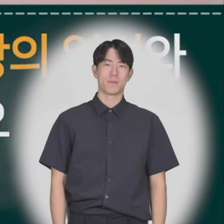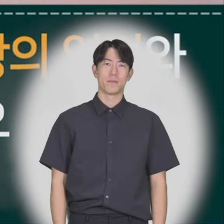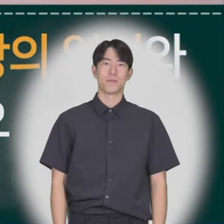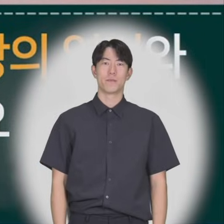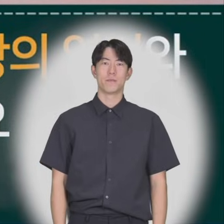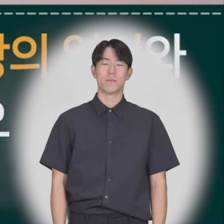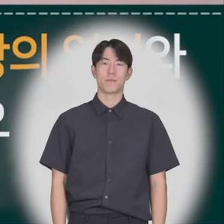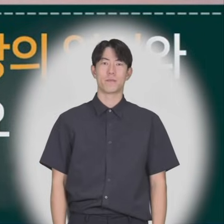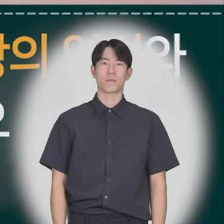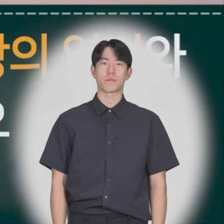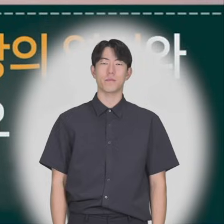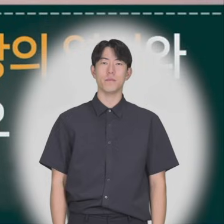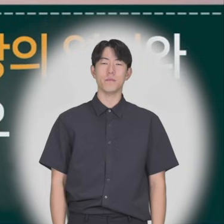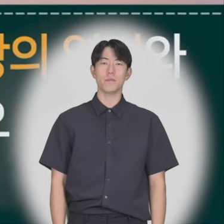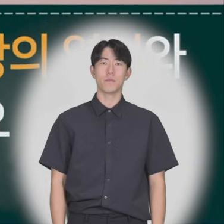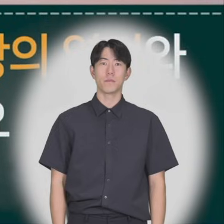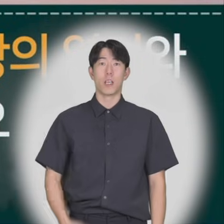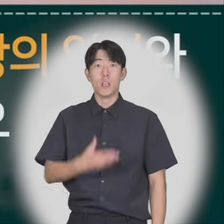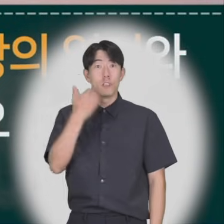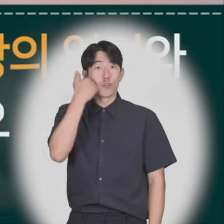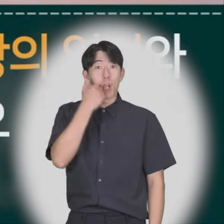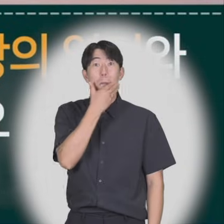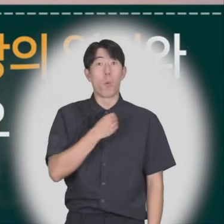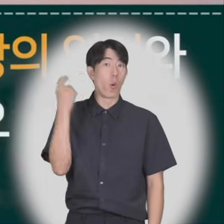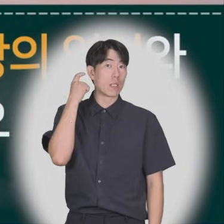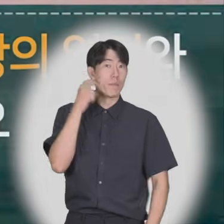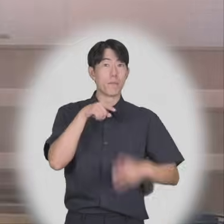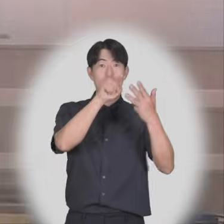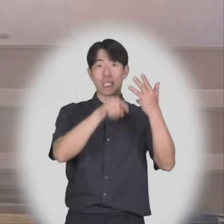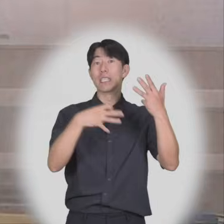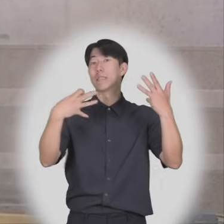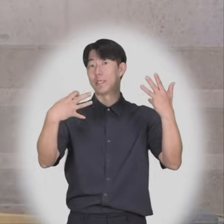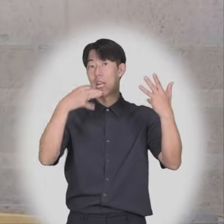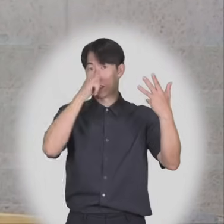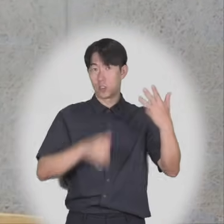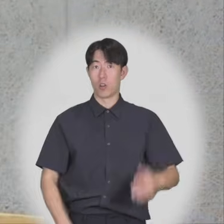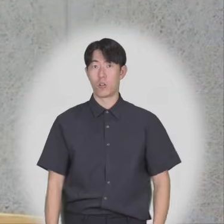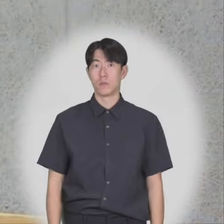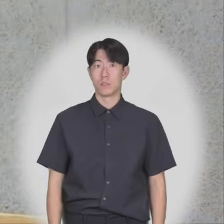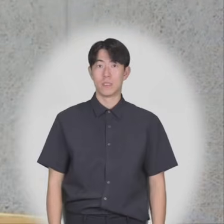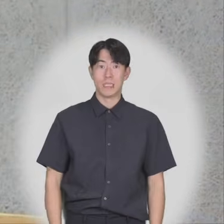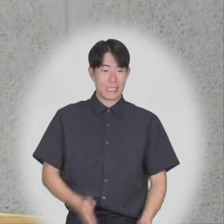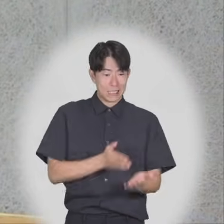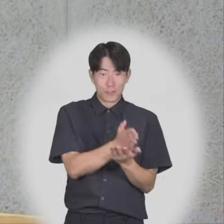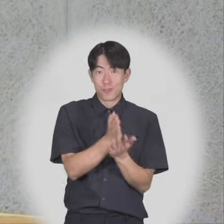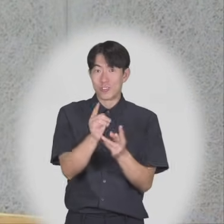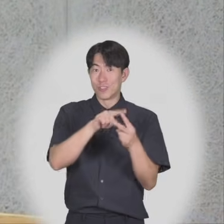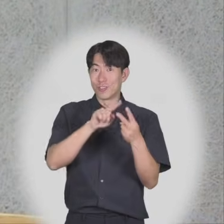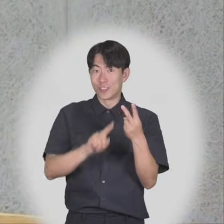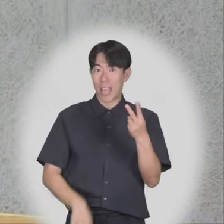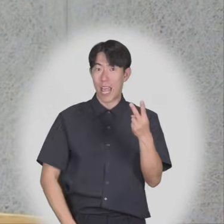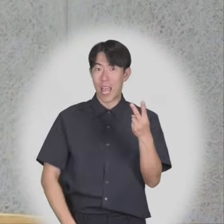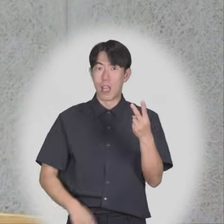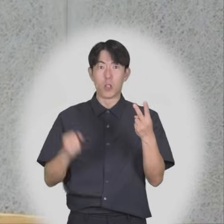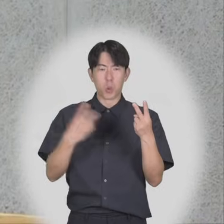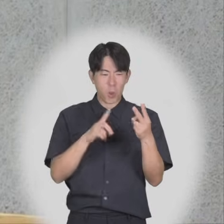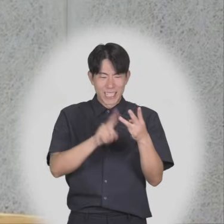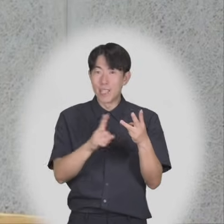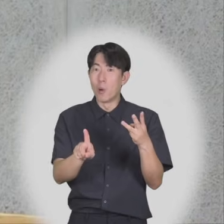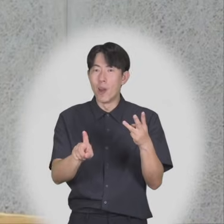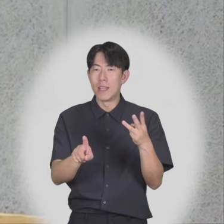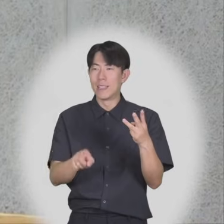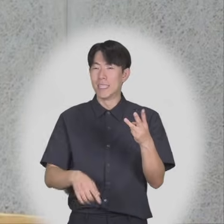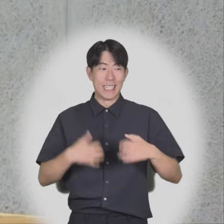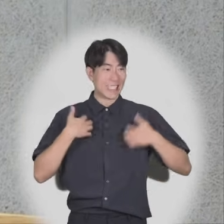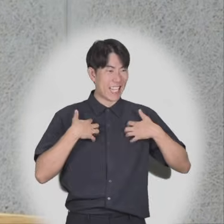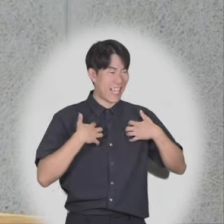그 다음에 이 이야기가 누가복음 8장 14절에도 나오는데 이 두 가지 가시 외에 향락, 즉